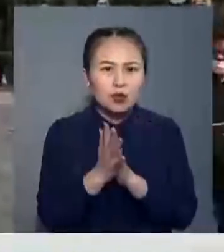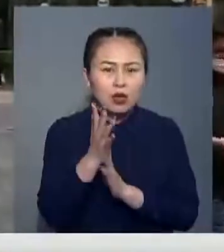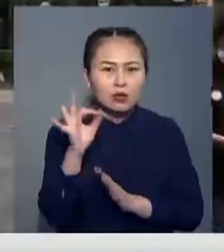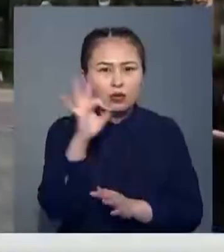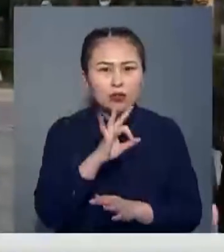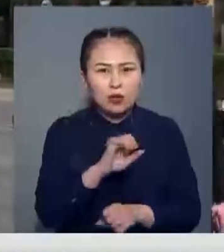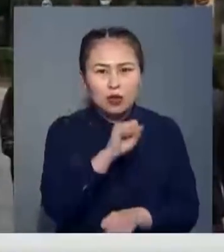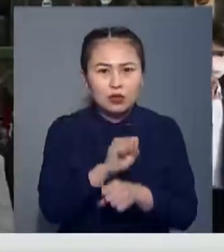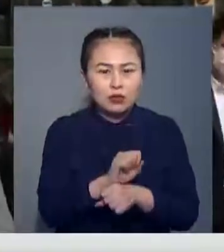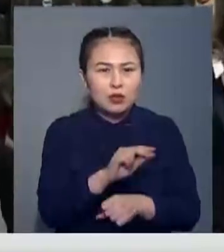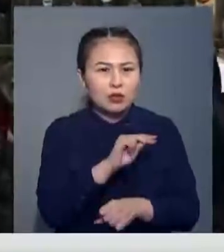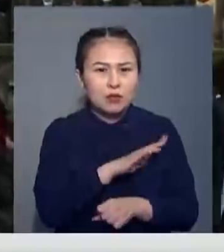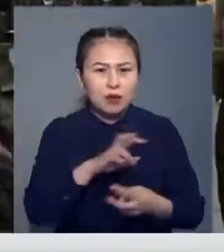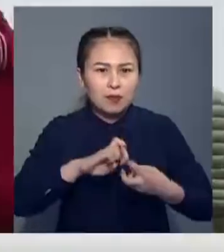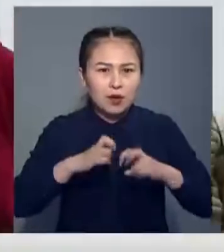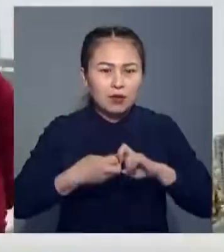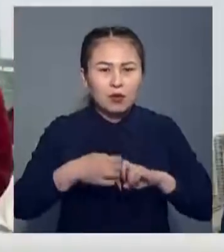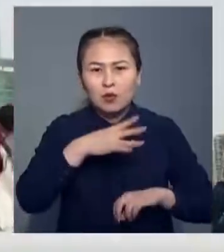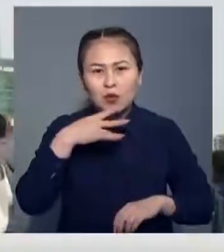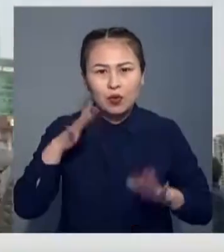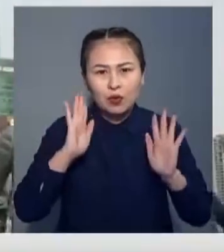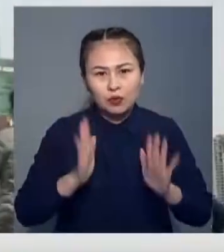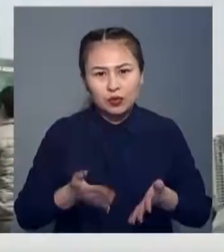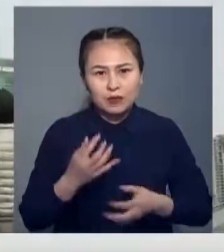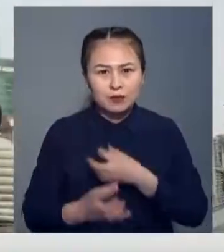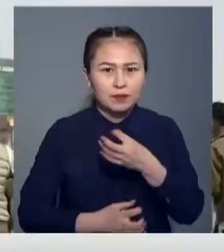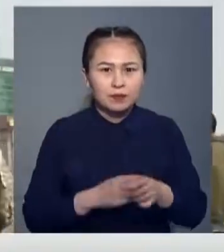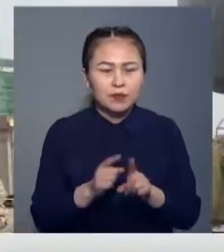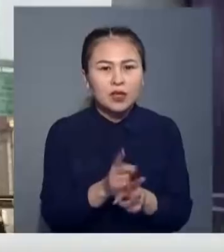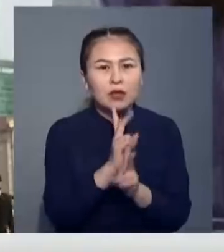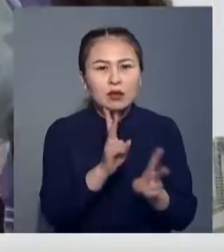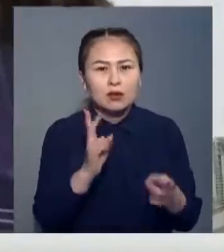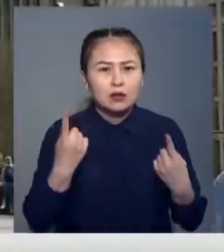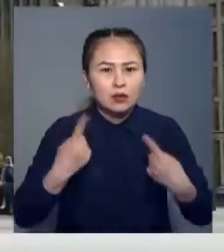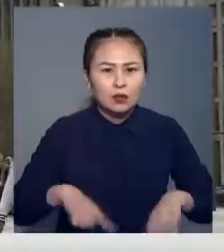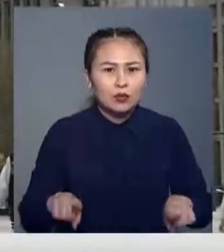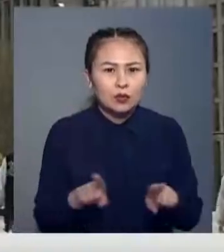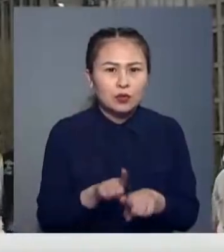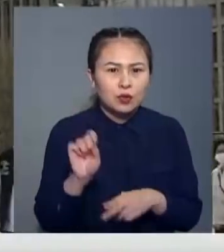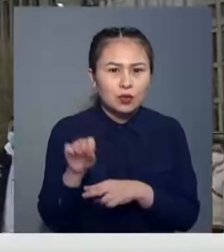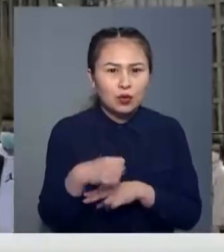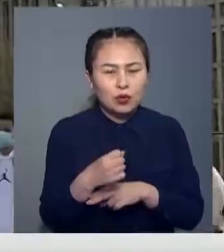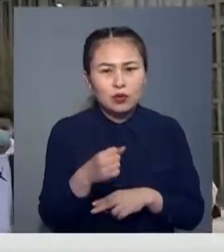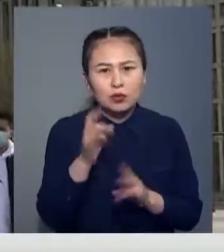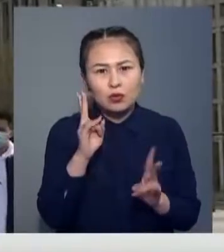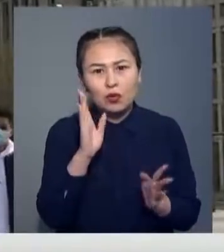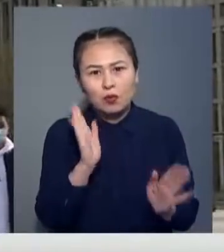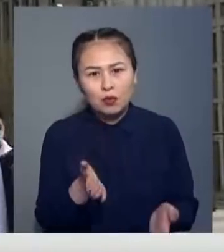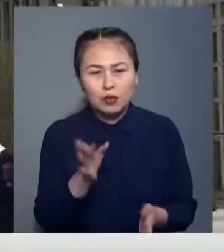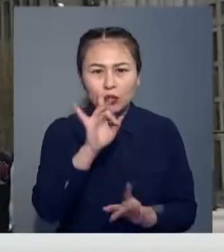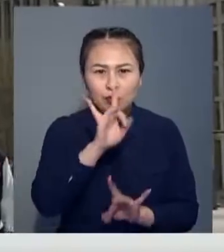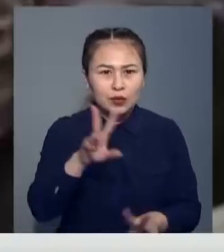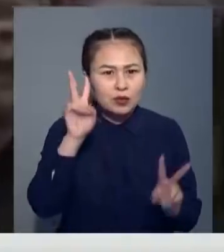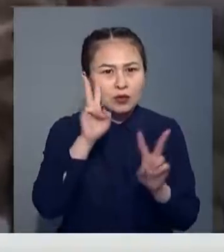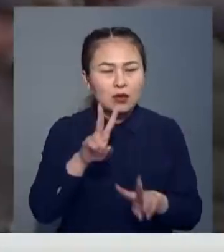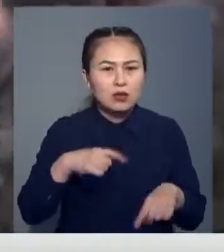өсімі тұралап, жұмыссыздық мәселесі өзекті болуы мүмкін. Жаһанның бірде-бір елі бұл дағдарысқа төтеп беруге қауқарсыз дейді.